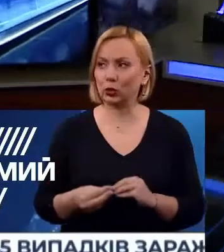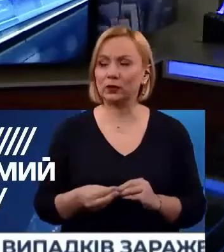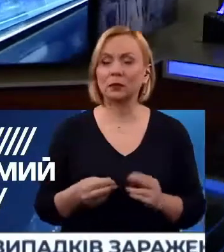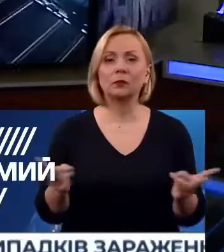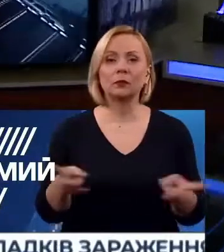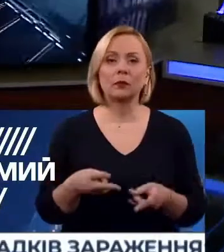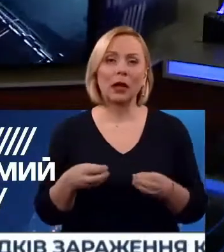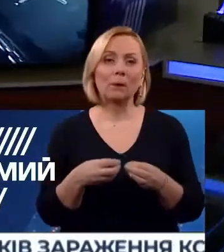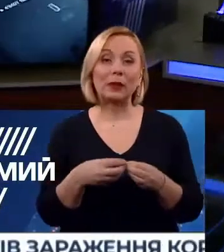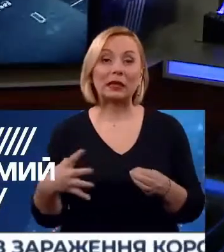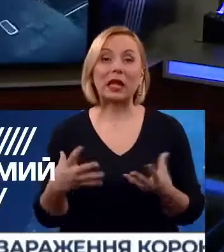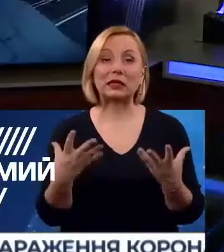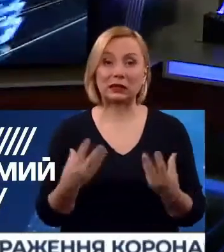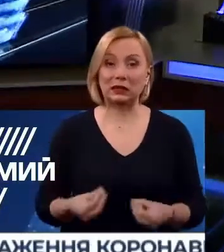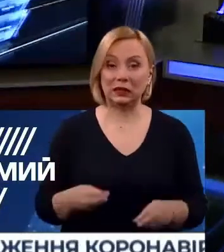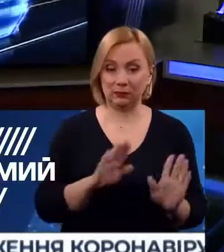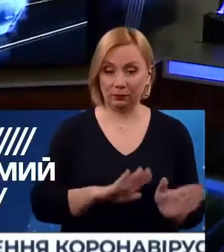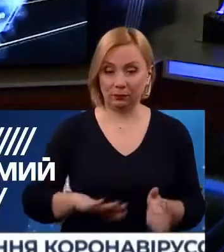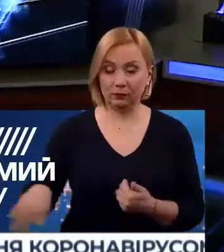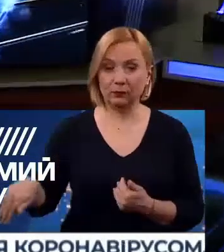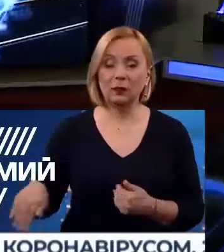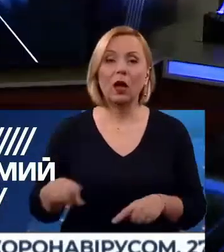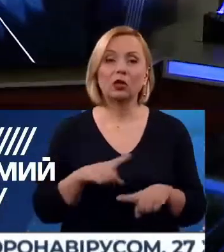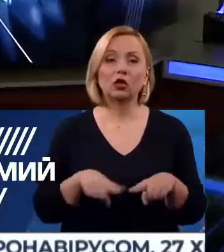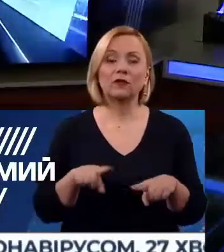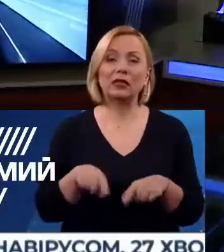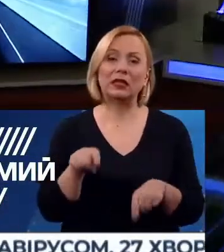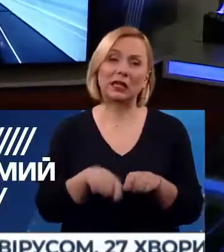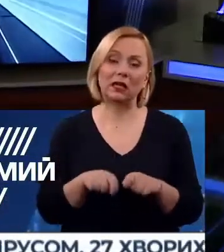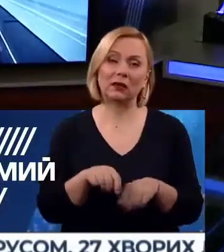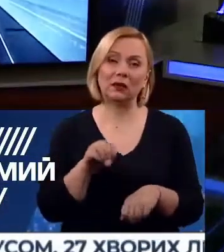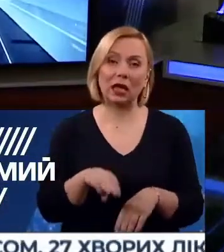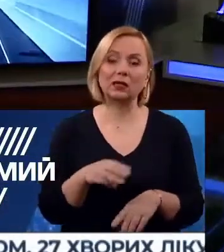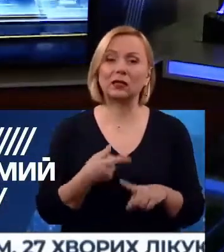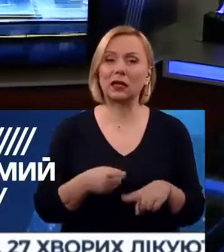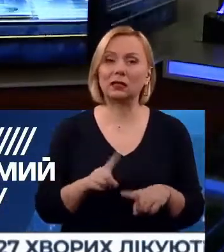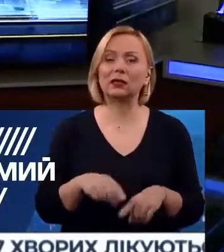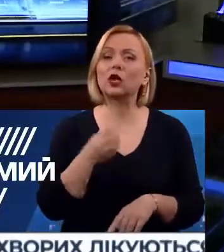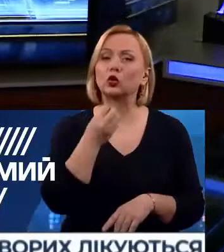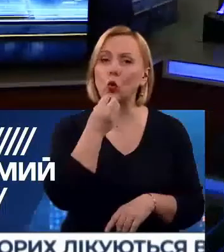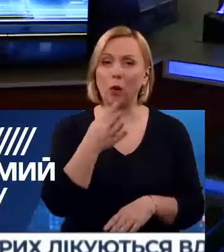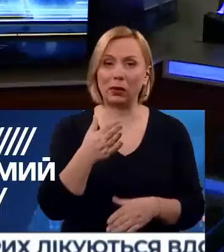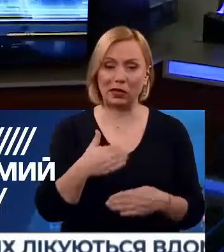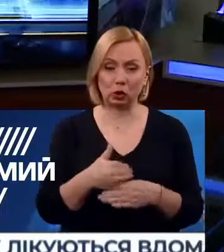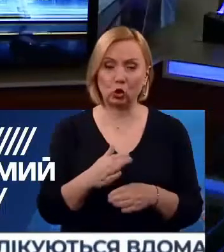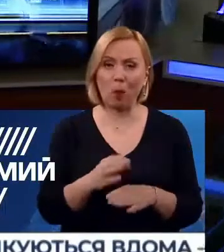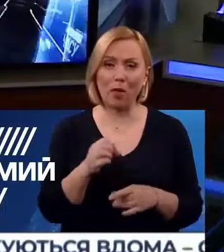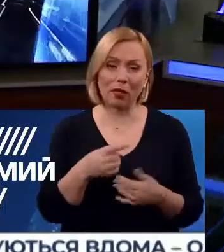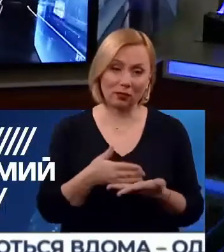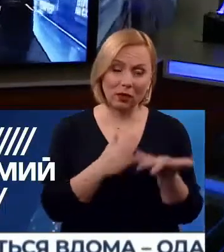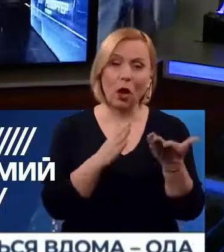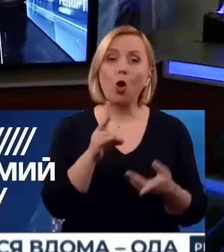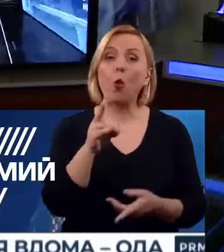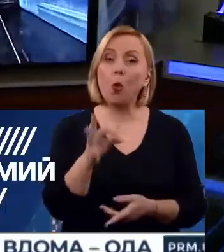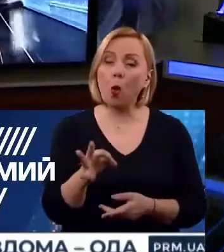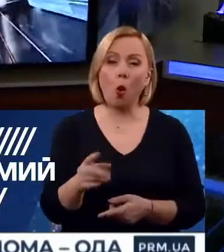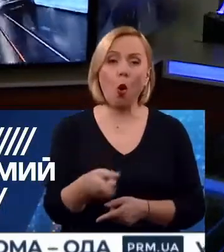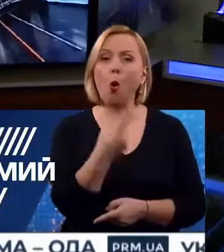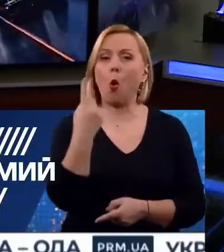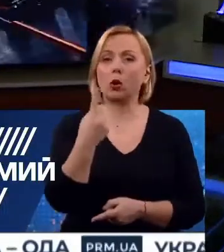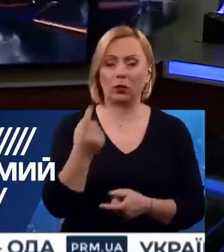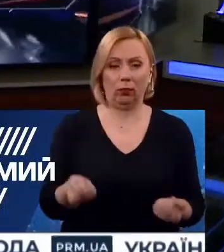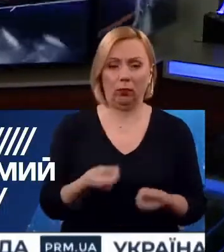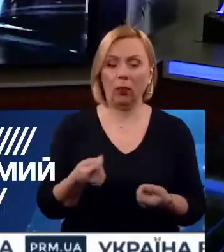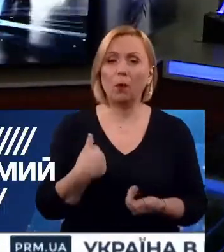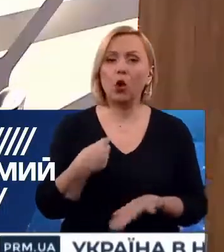15 днів, щоб пройшло. Тому швидкі тести – це добрий інструмент, але він не може бути поодиноким. Ми закуповуємо зараз